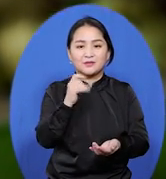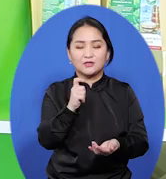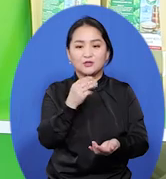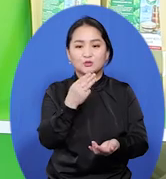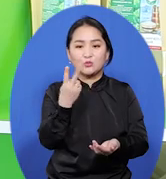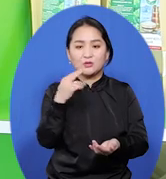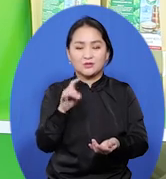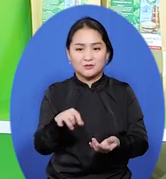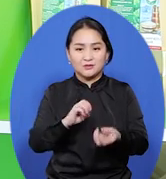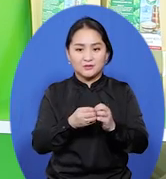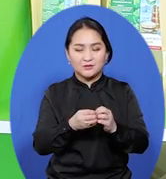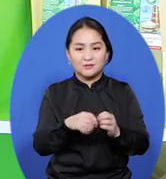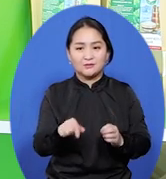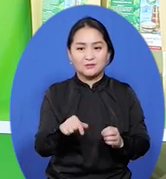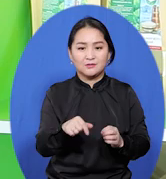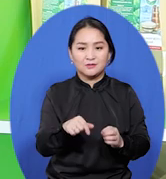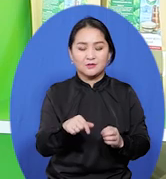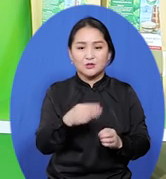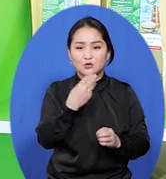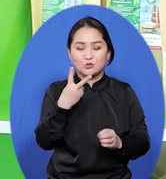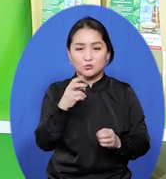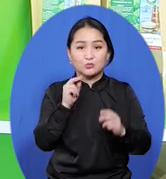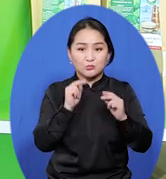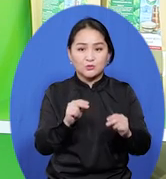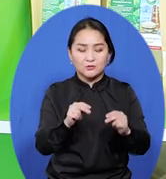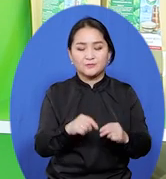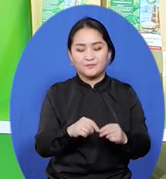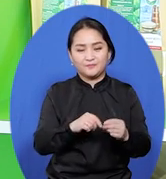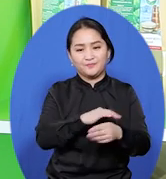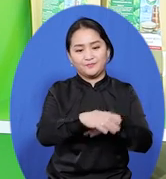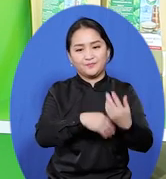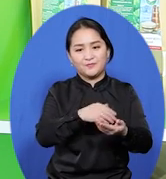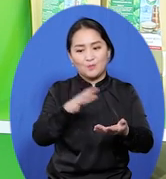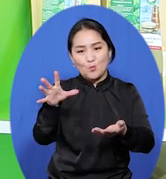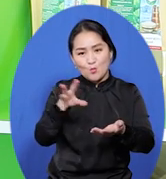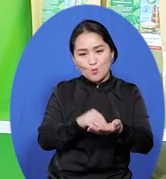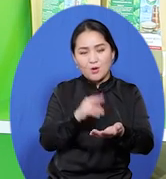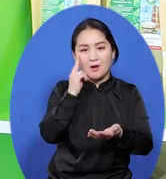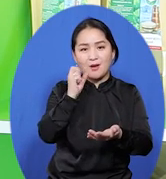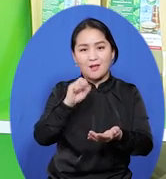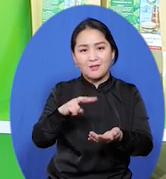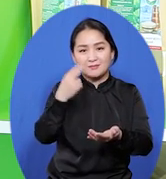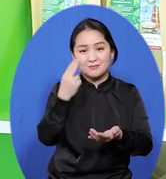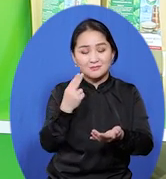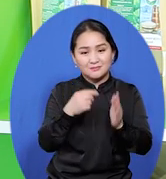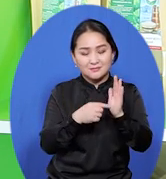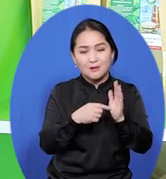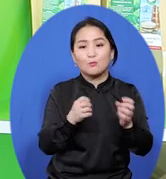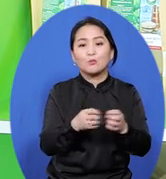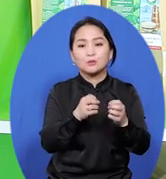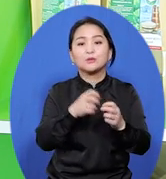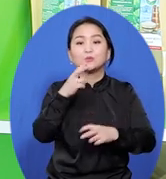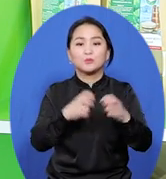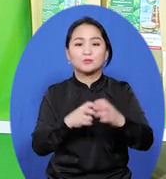ургамлыг хяргаад ингээд миксертгэр шүүс гаргадгийн тэр шүүсээ шингээгээд одоо ингээд кальц